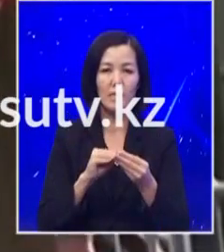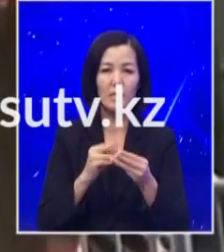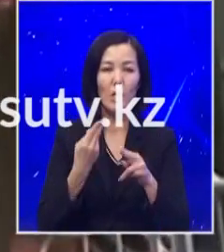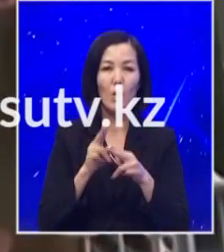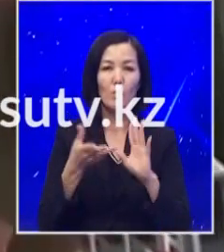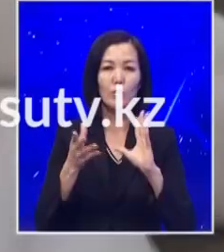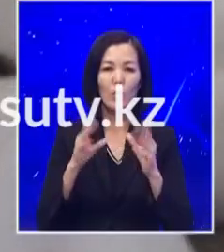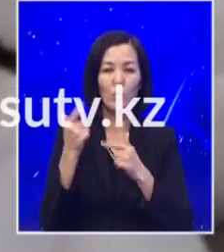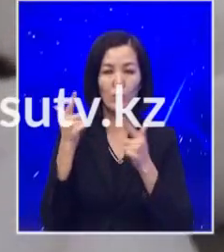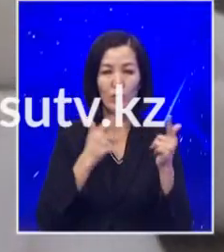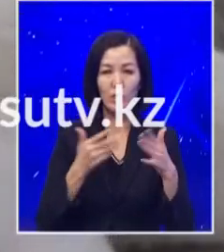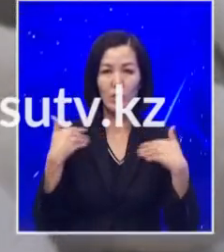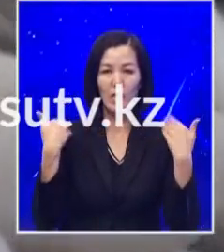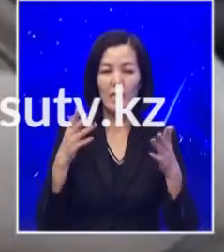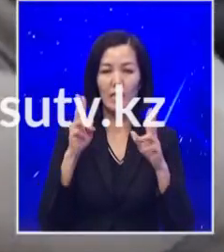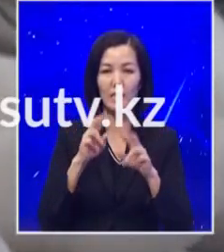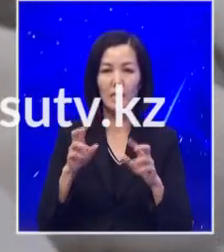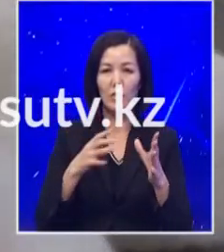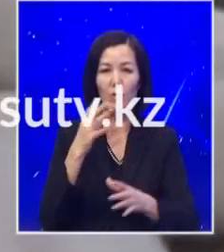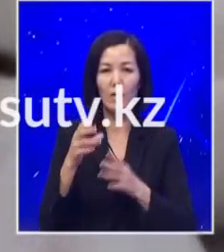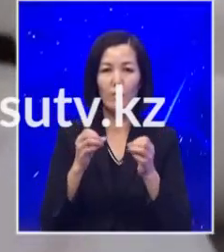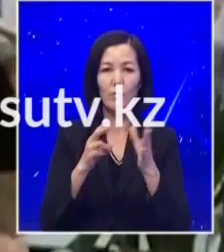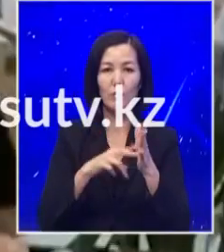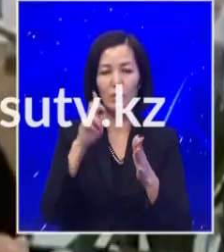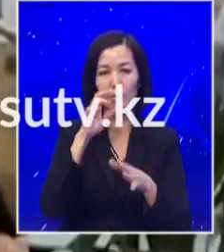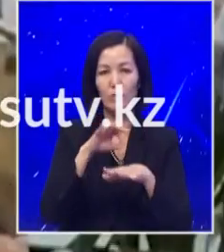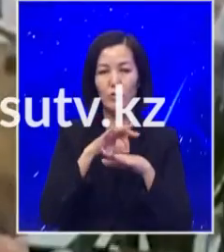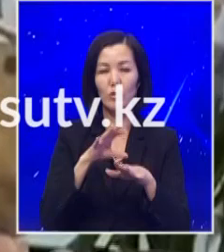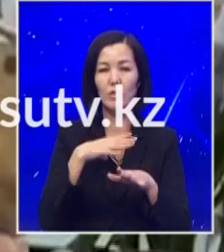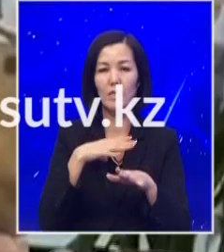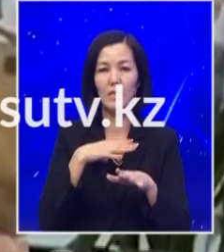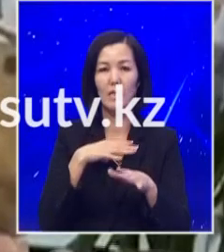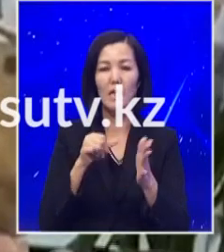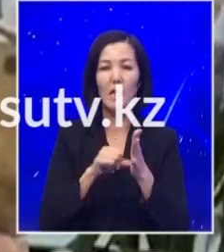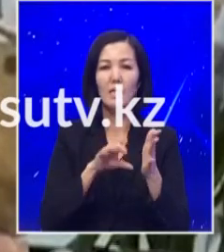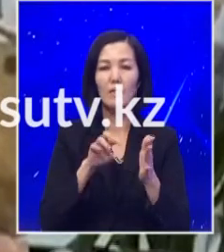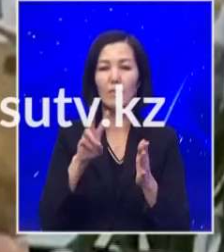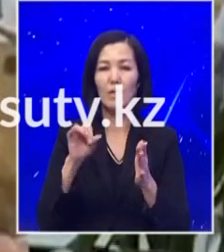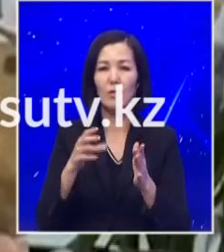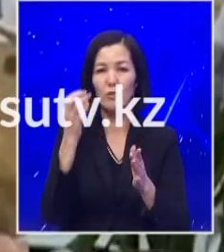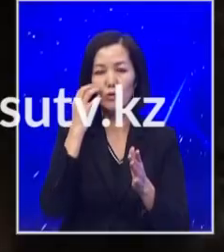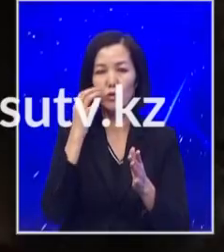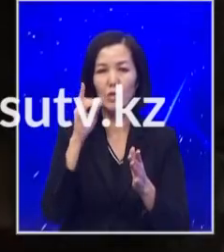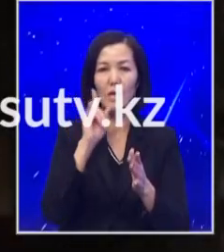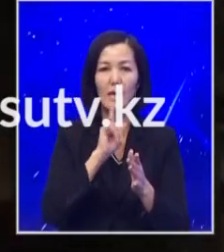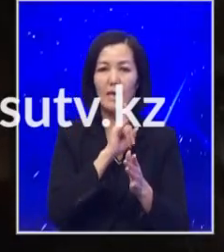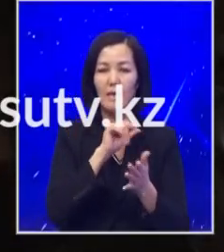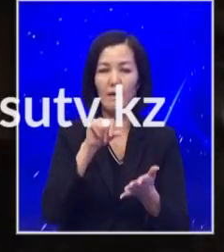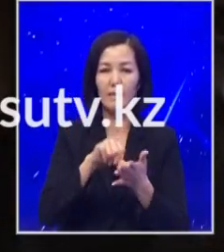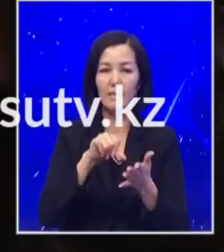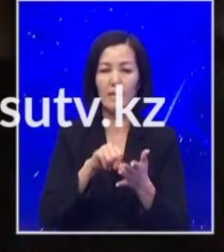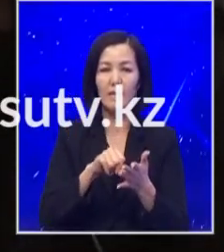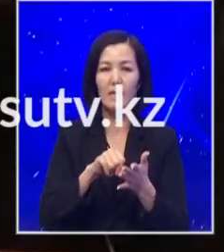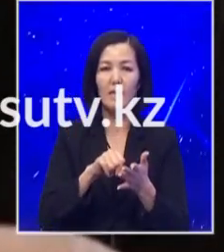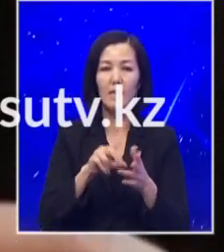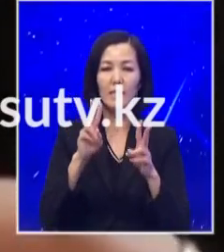осындай қорытындыға келіпті. Зерттеу әлемнің 17 елінде жүргізілген, оған 6 миллионнан аса жүкті әйел қатысыпты. Ескерте кетейік,